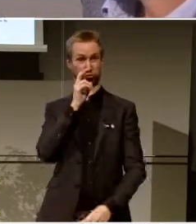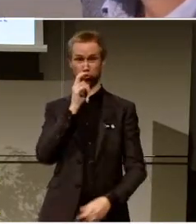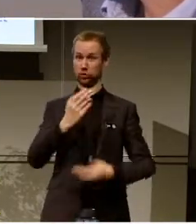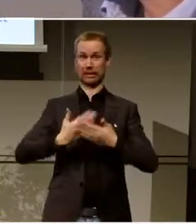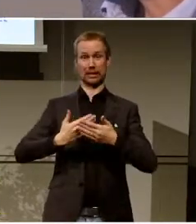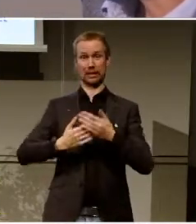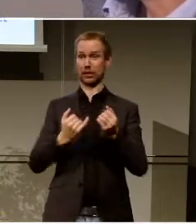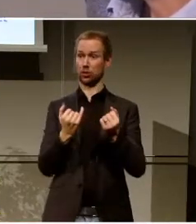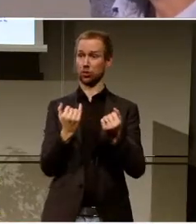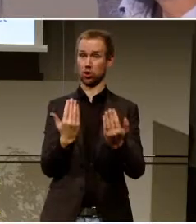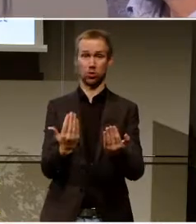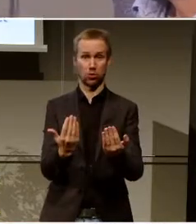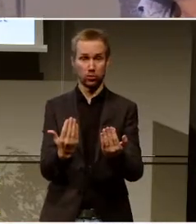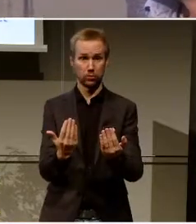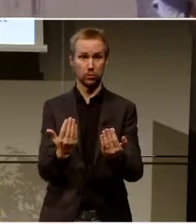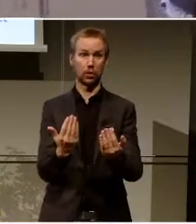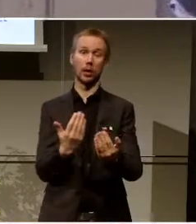de tjänstebeskrivningar